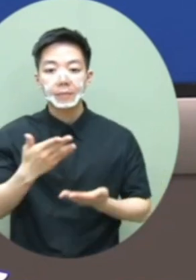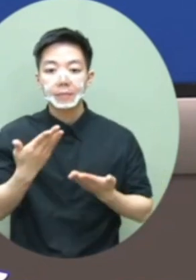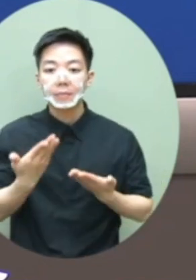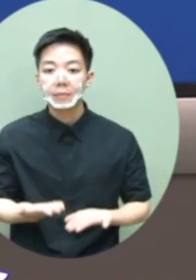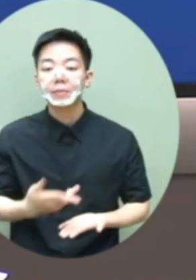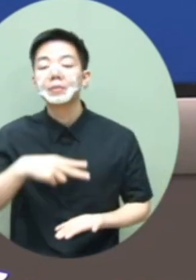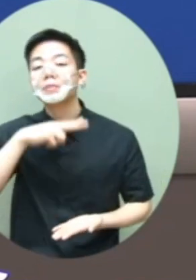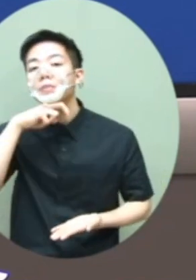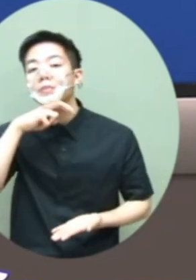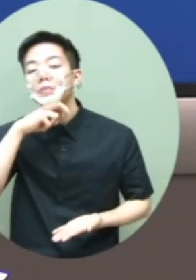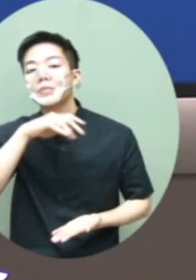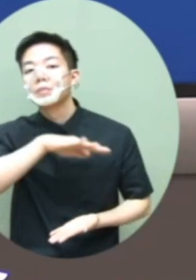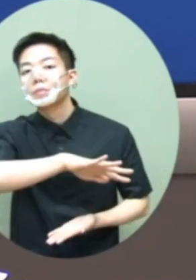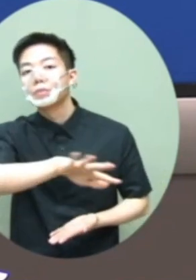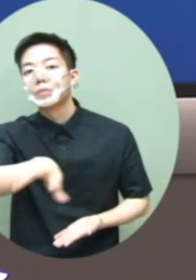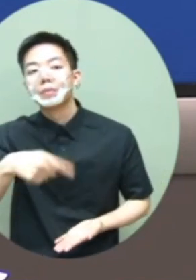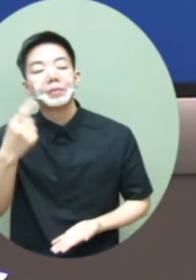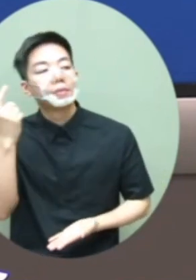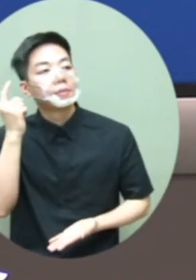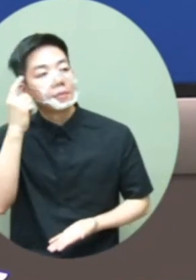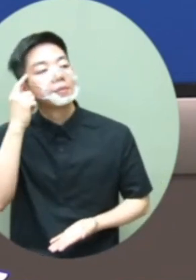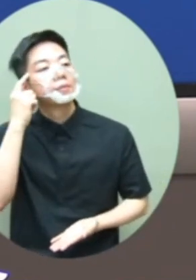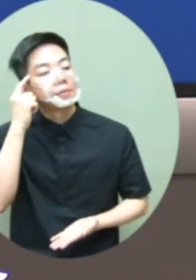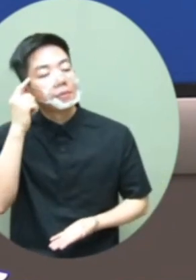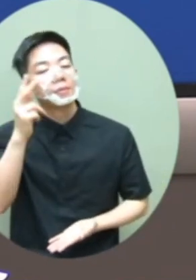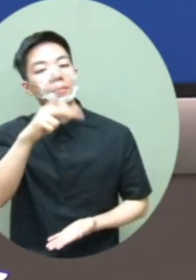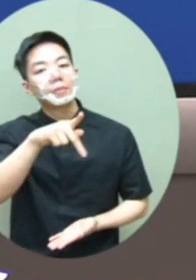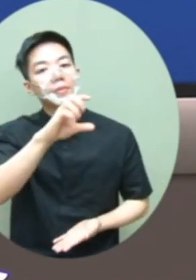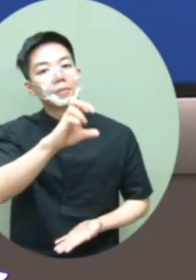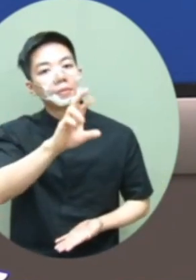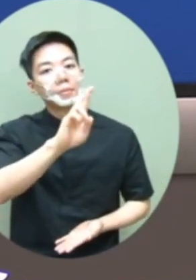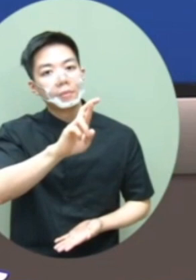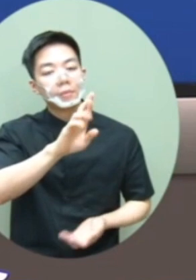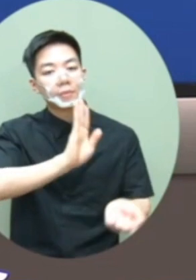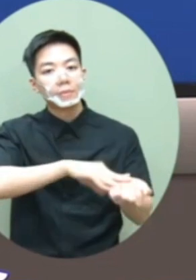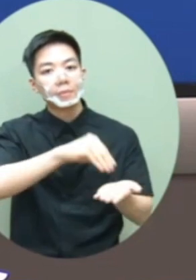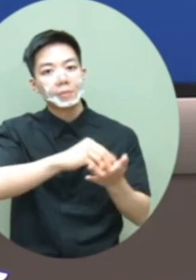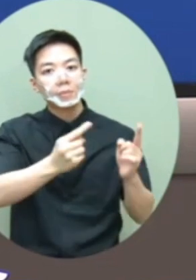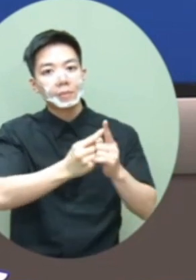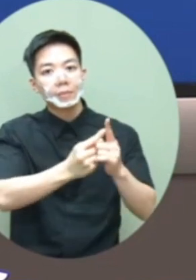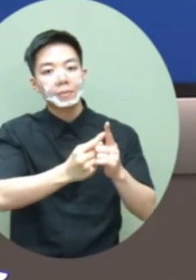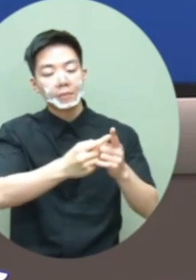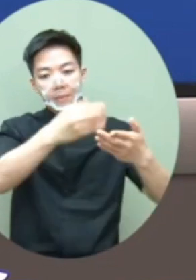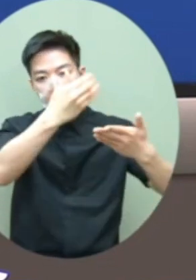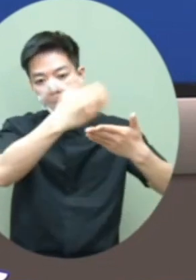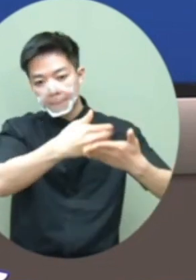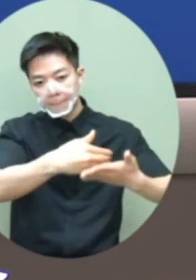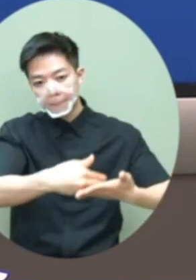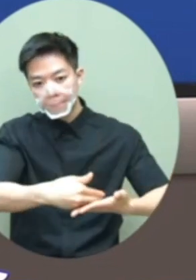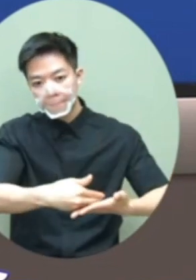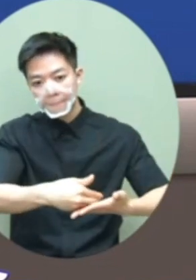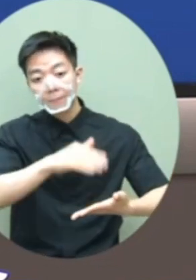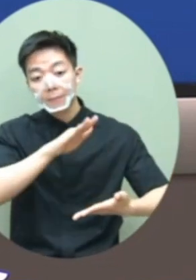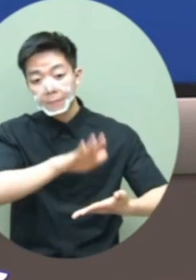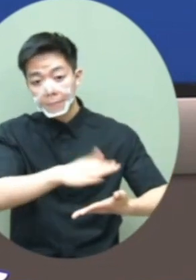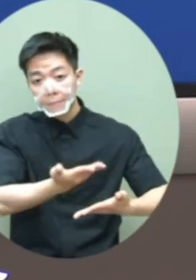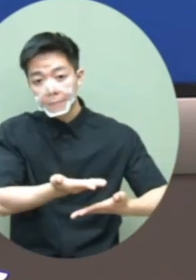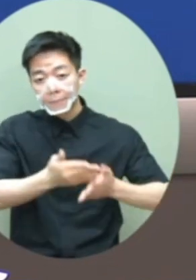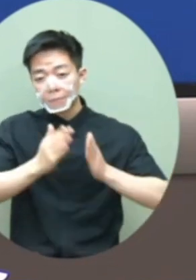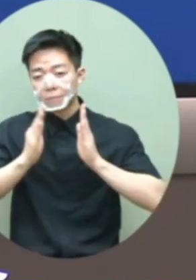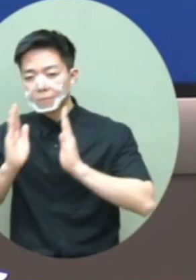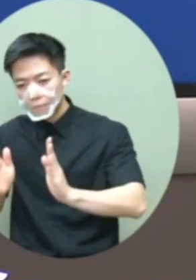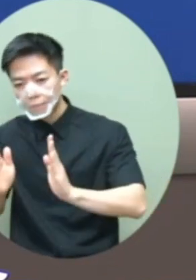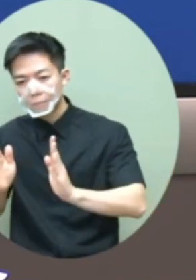到咧，我相信核酸檢測呈陽性係會繼續持續下降，但係快